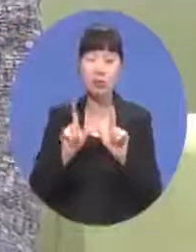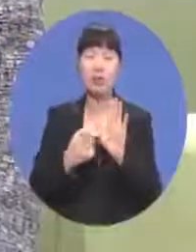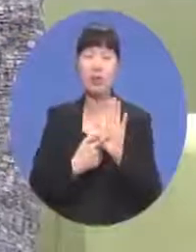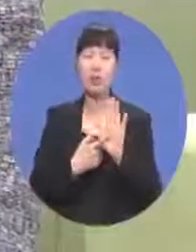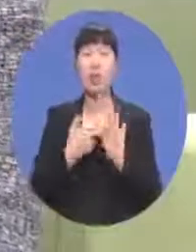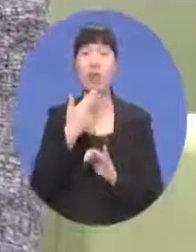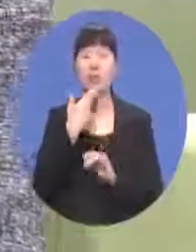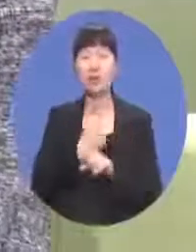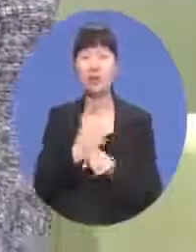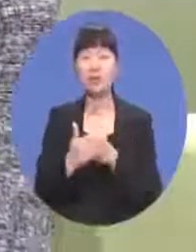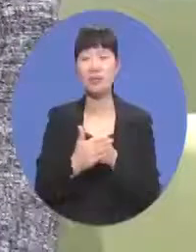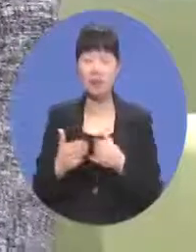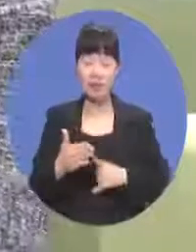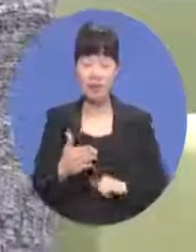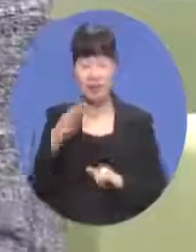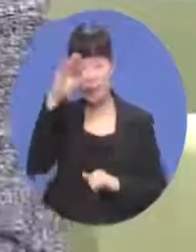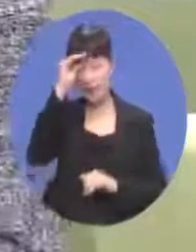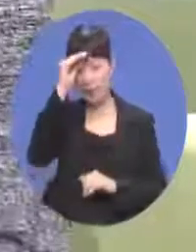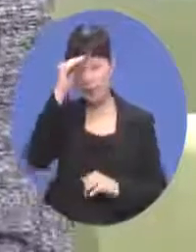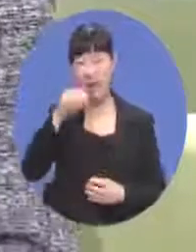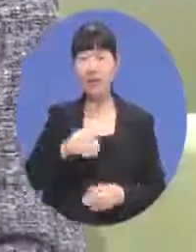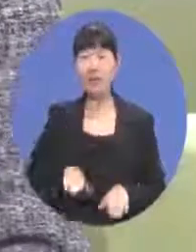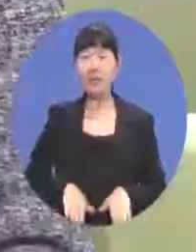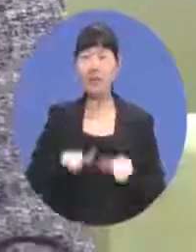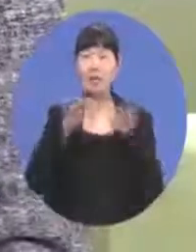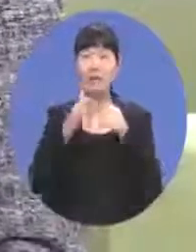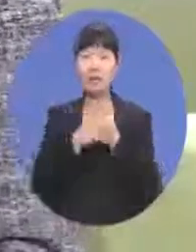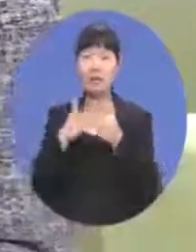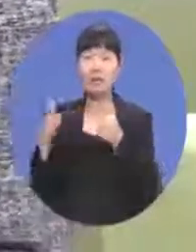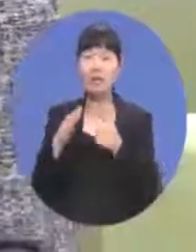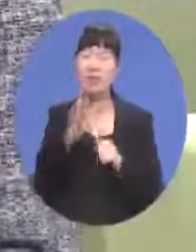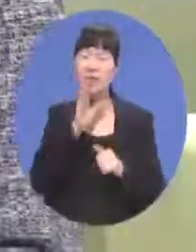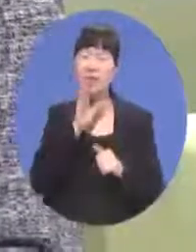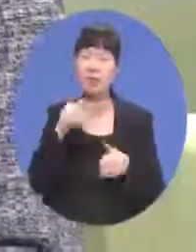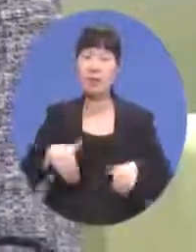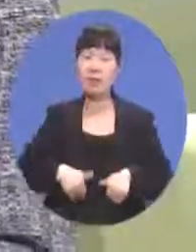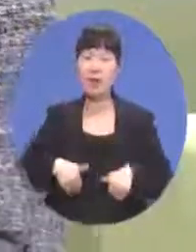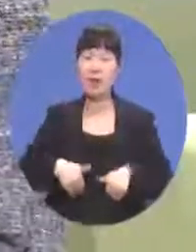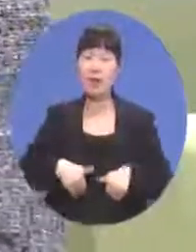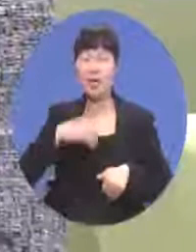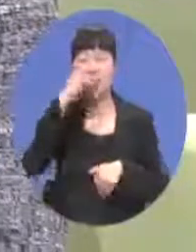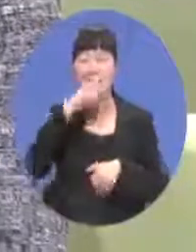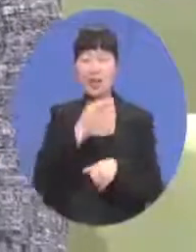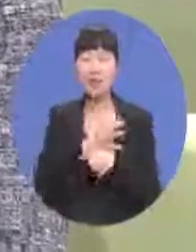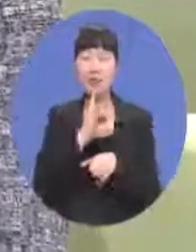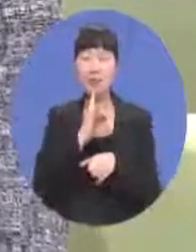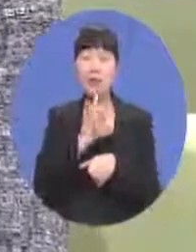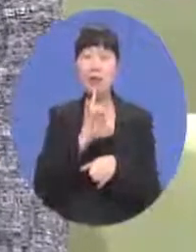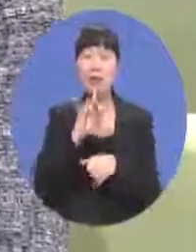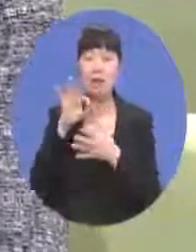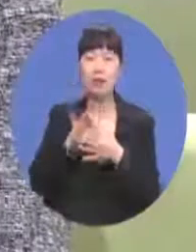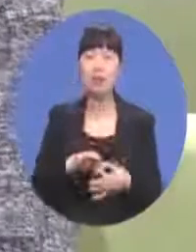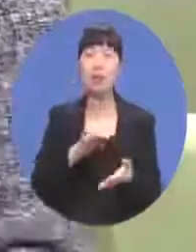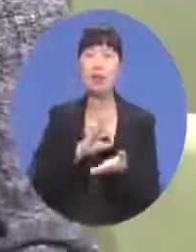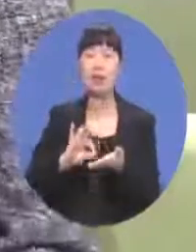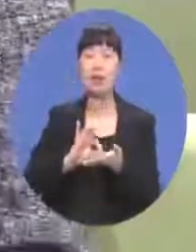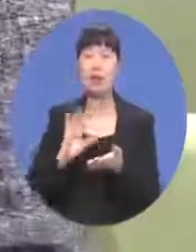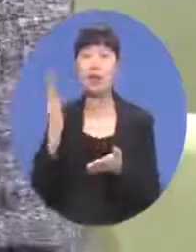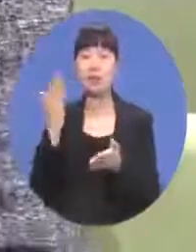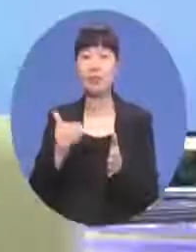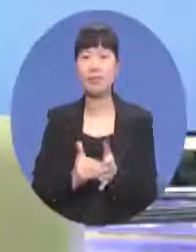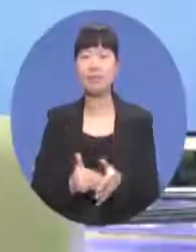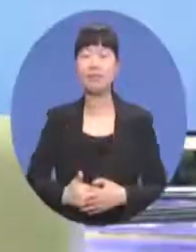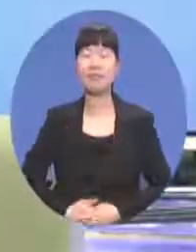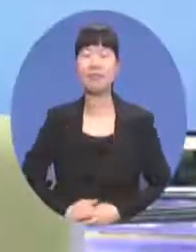않게 되면은 아이도 이런 부분들을 배우게 돼서 아이도 정말 필요한 그냥 단순한 말만 하게 되는 경우가 네네. 되죠. 그럼